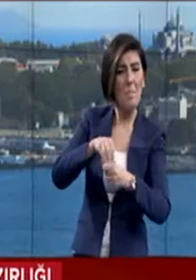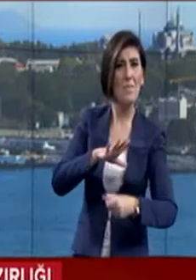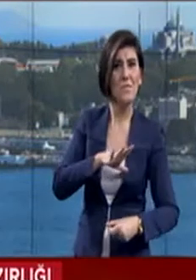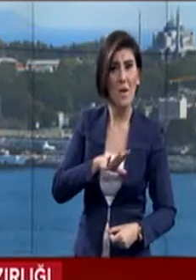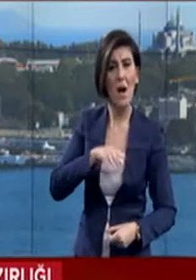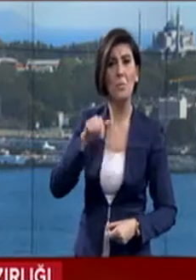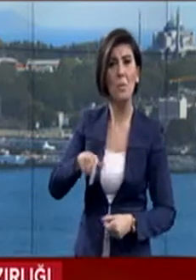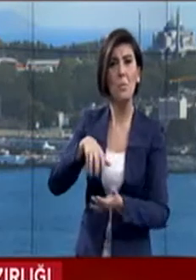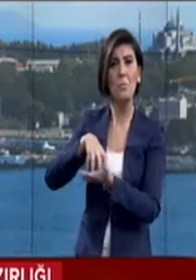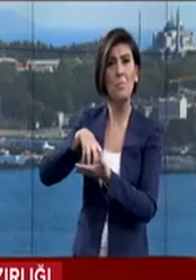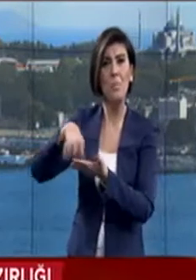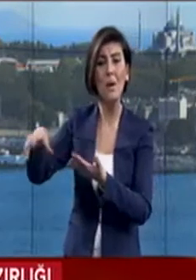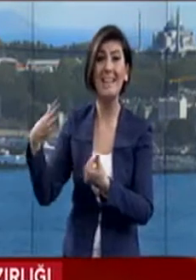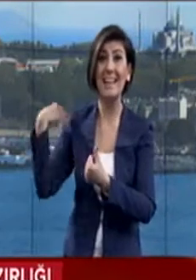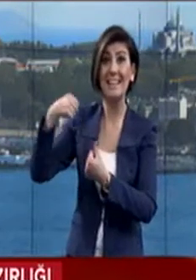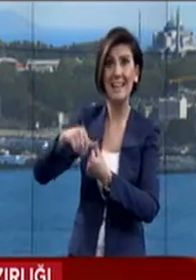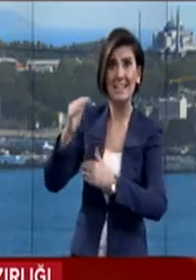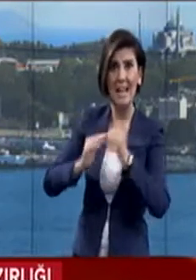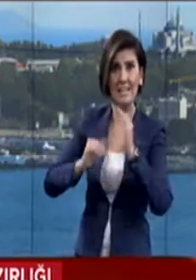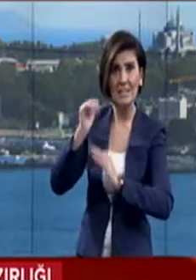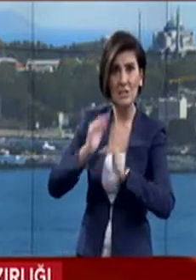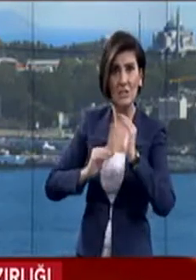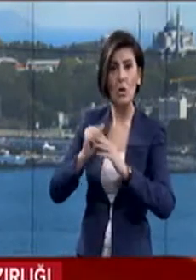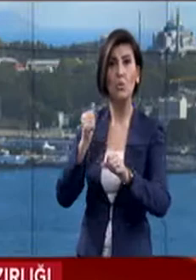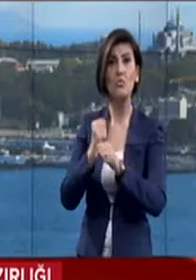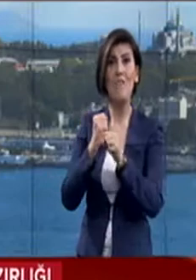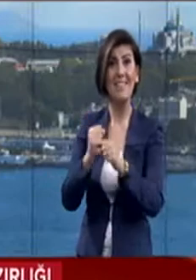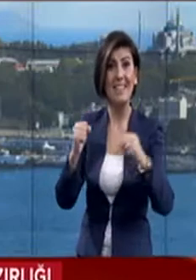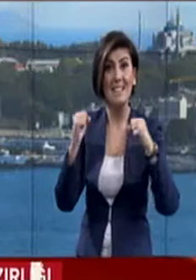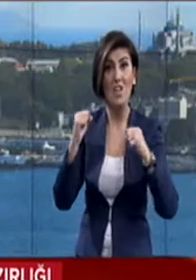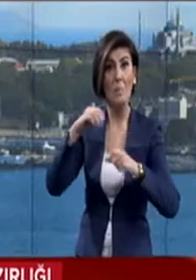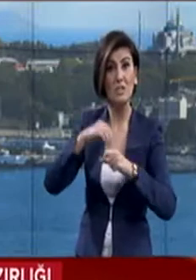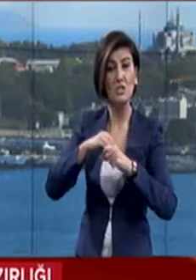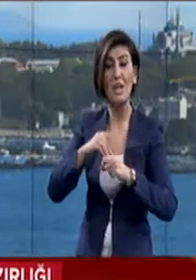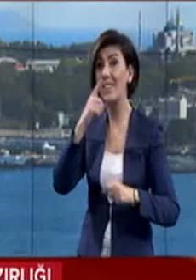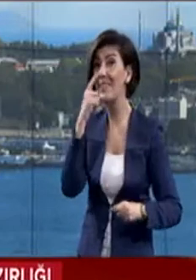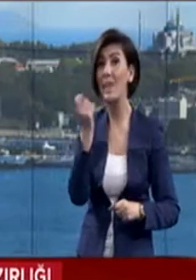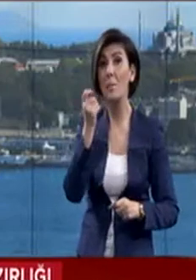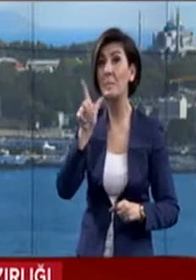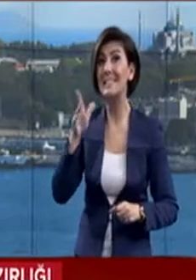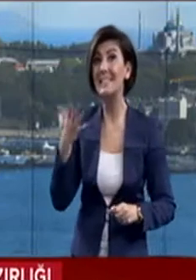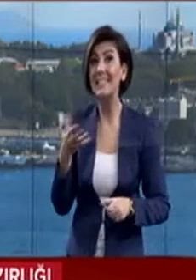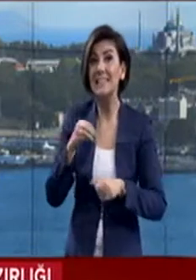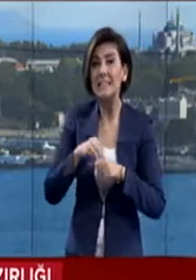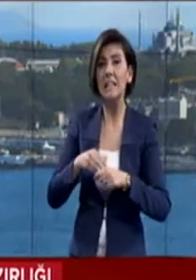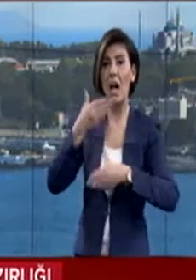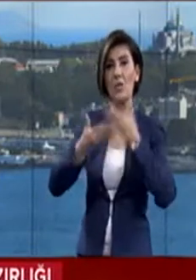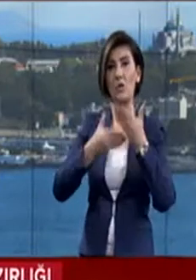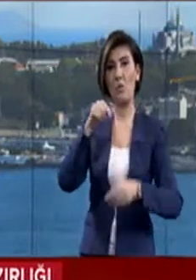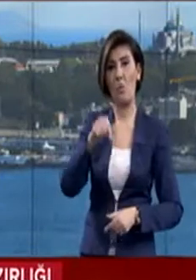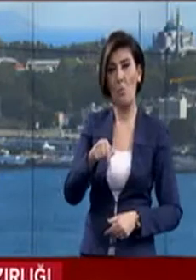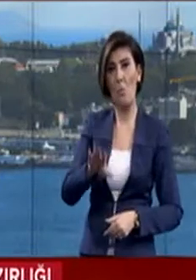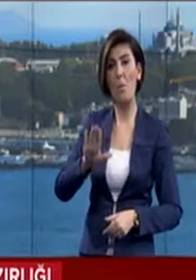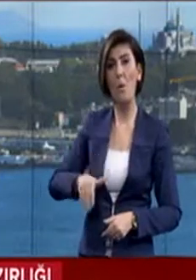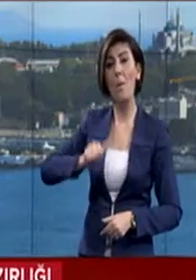içerisinde bölgenin yeniden inşası, huzur ve güvenliğin sağlanması için atılması gereken adımlar içeriyor. Başbakan Ahmet